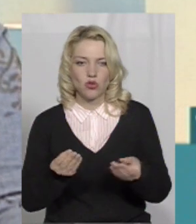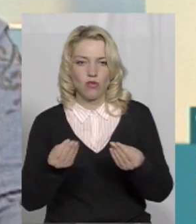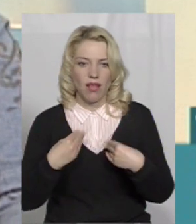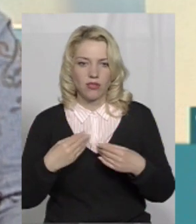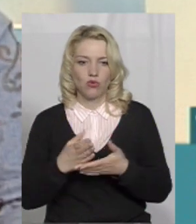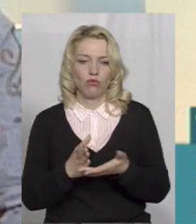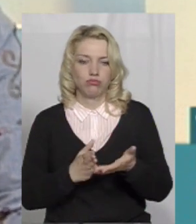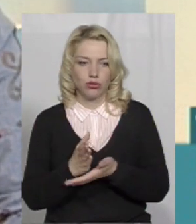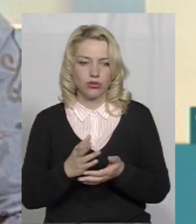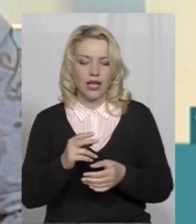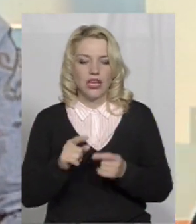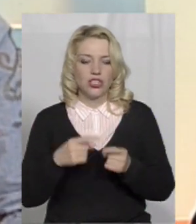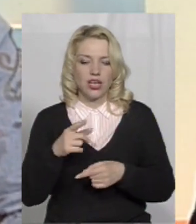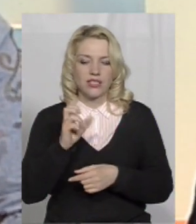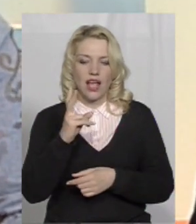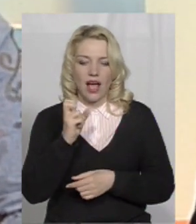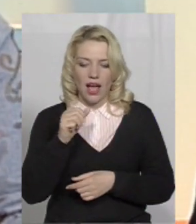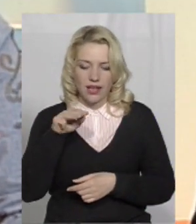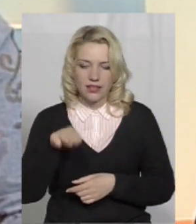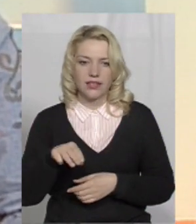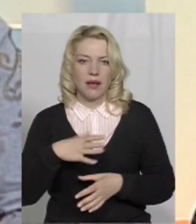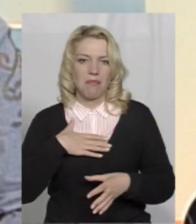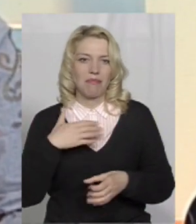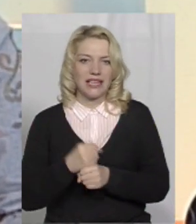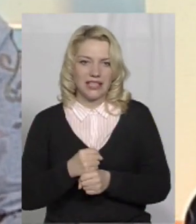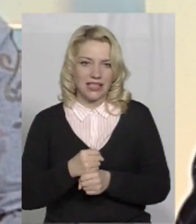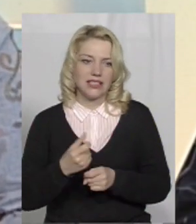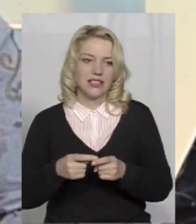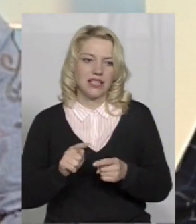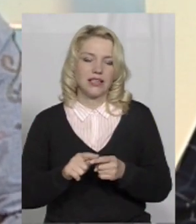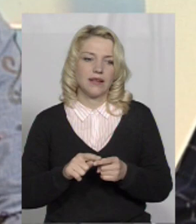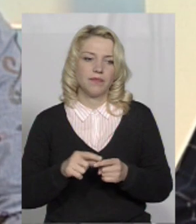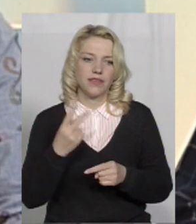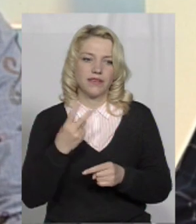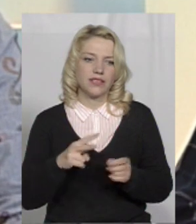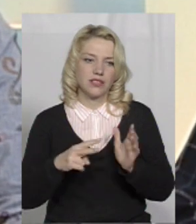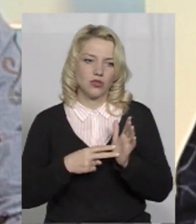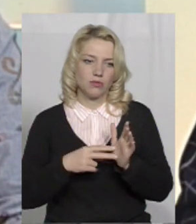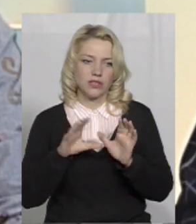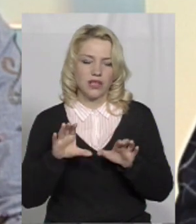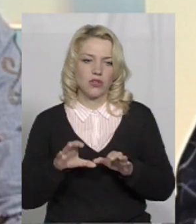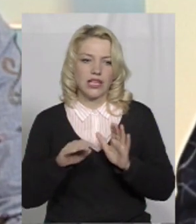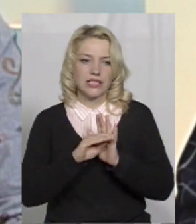Через акт складання акта претензії є процедура виписана, стаття 27. У